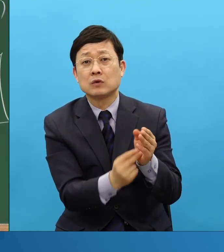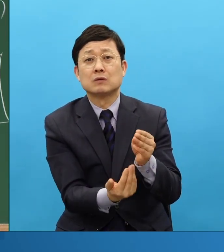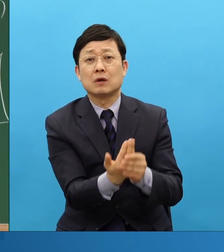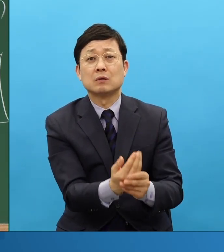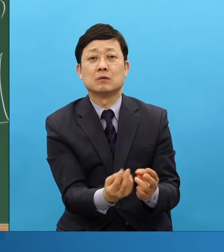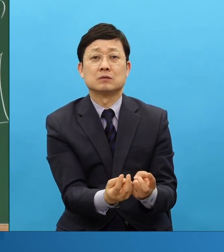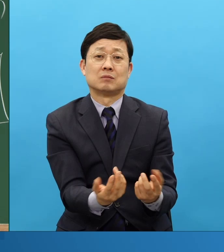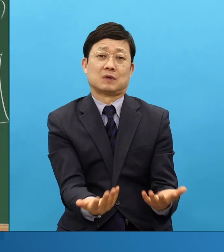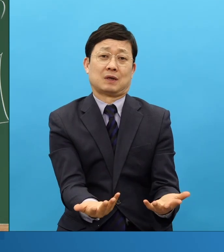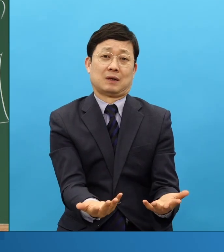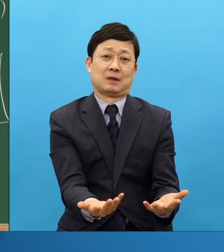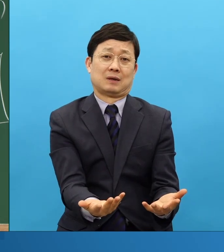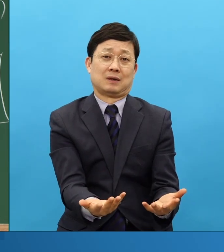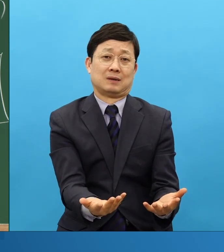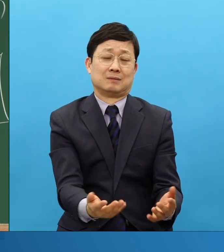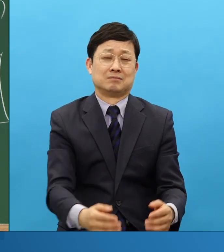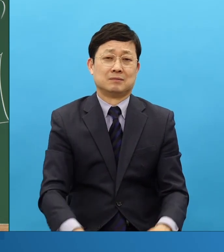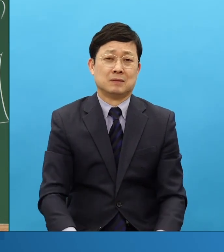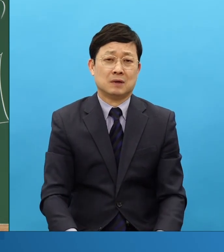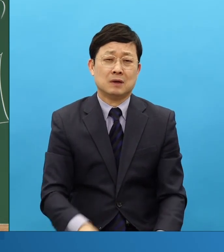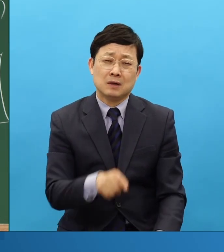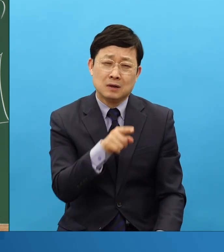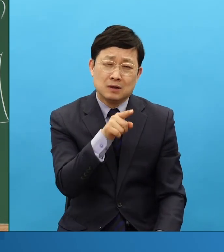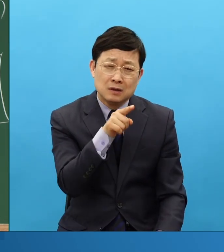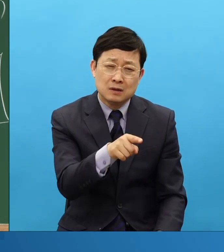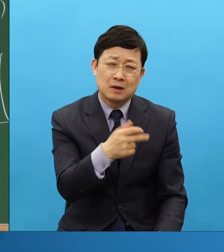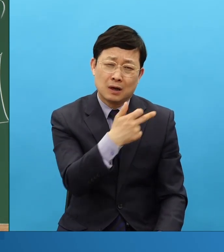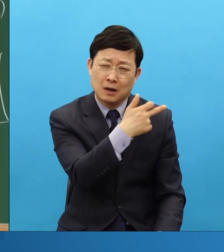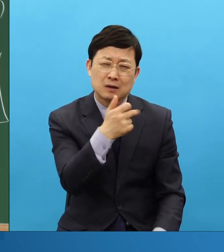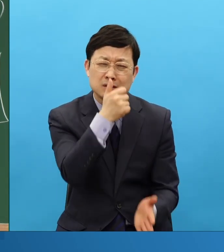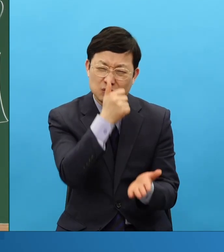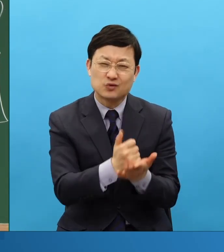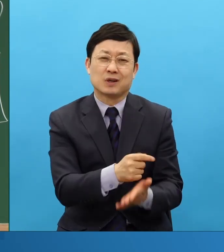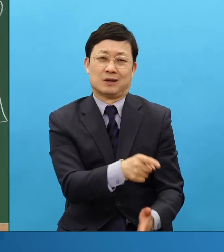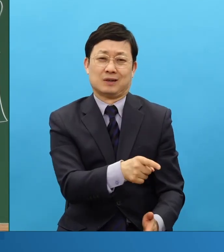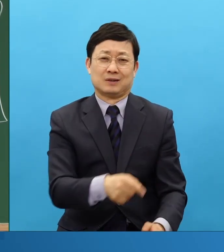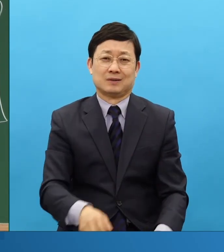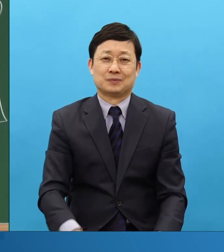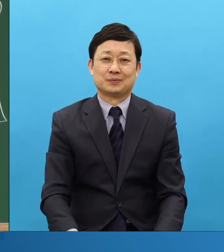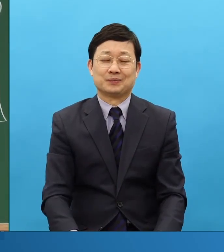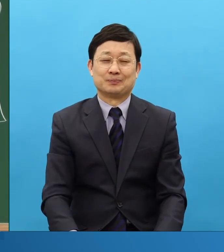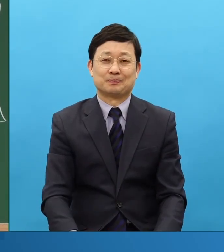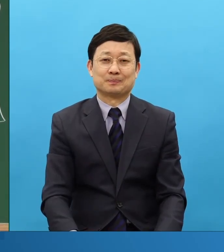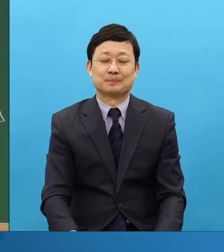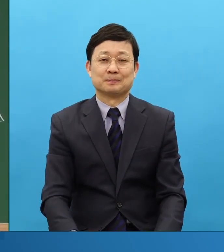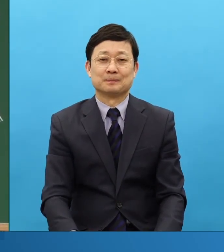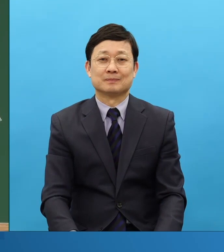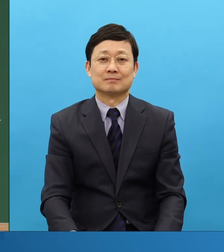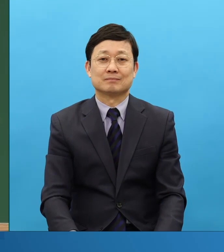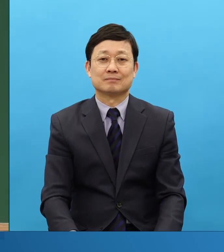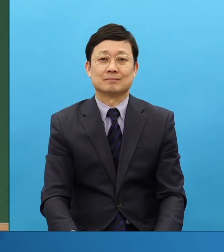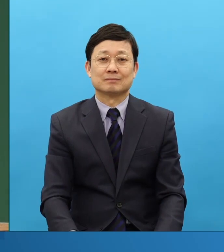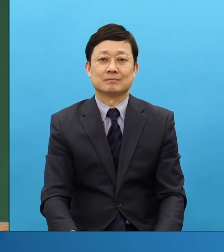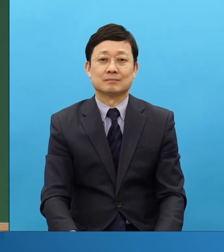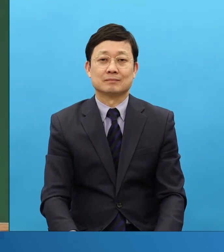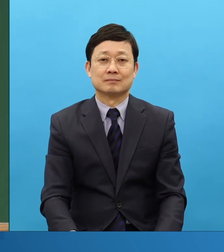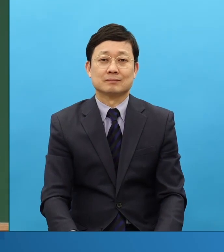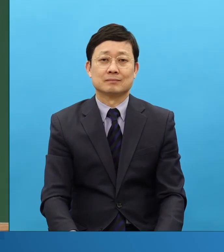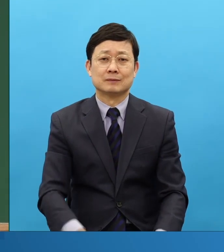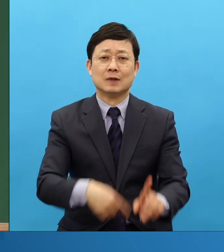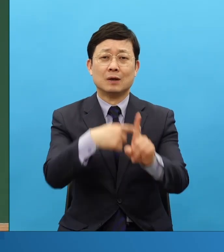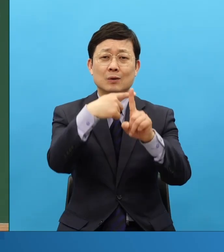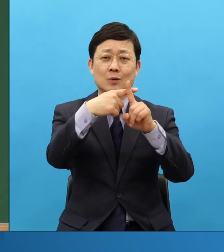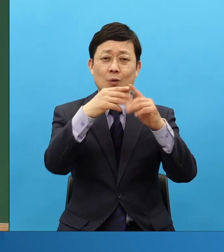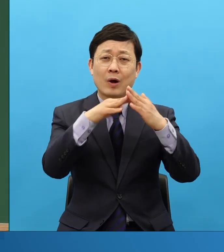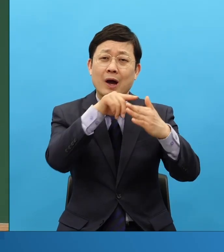abroad. 가장 큰 죄라고 생각합니다. 저는. And I think that is the biggest sin. 그렇죠. Isn't that so? 뭐가 교회 하는 게 중요한 게